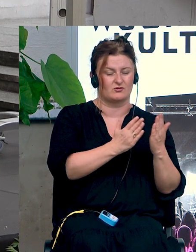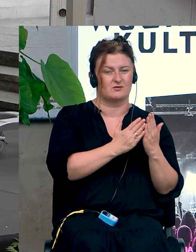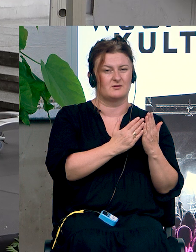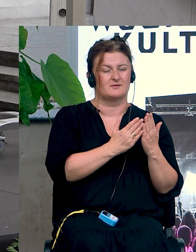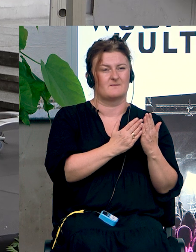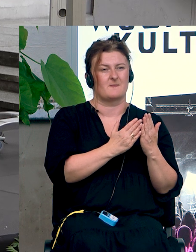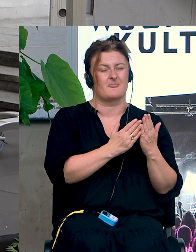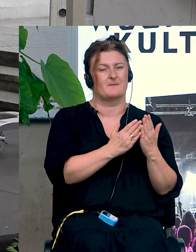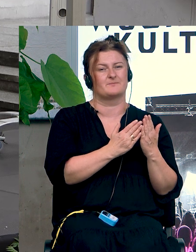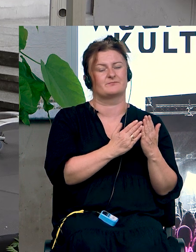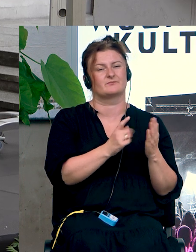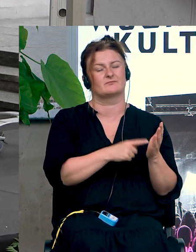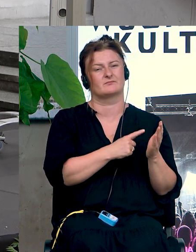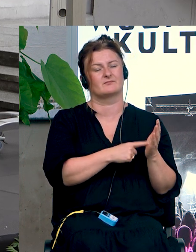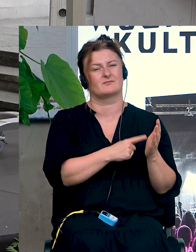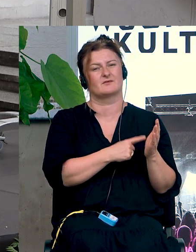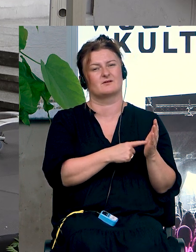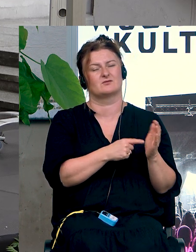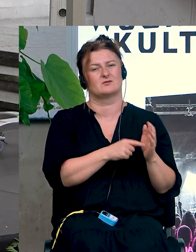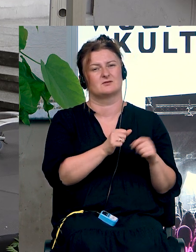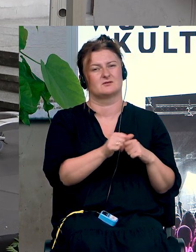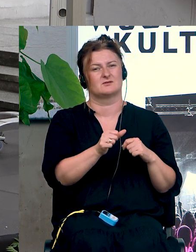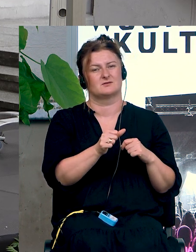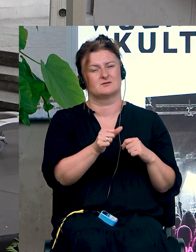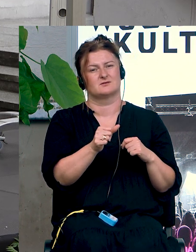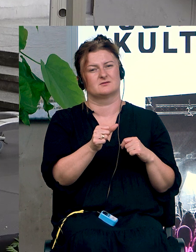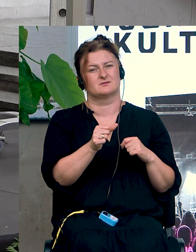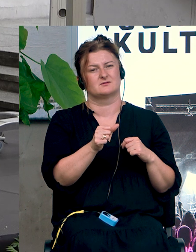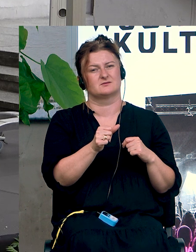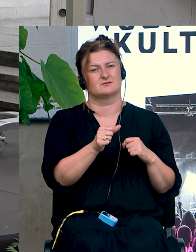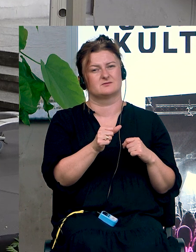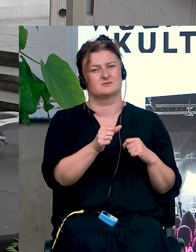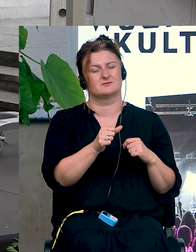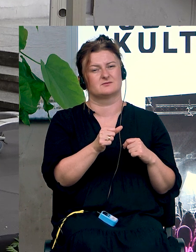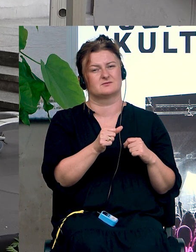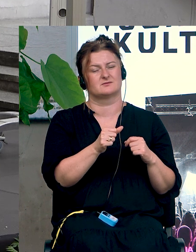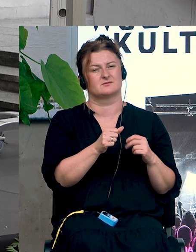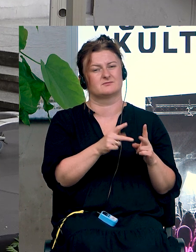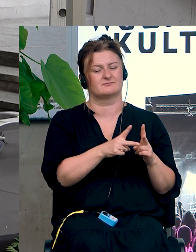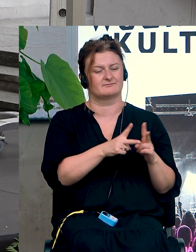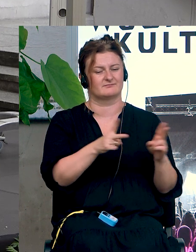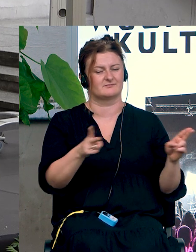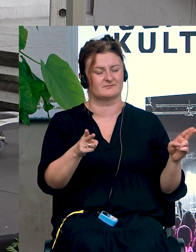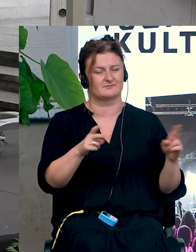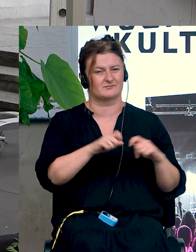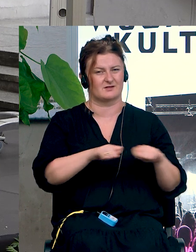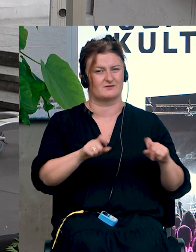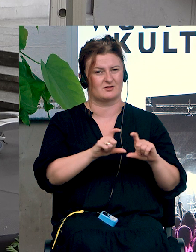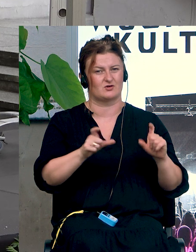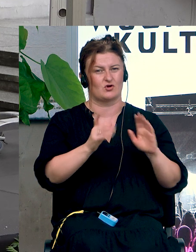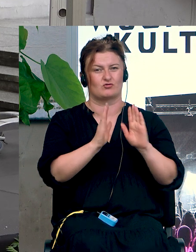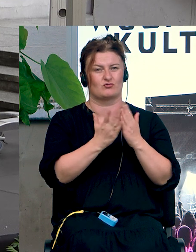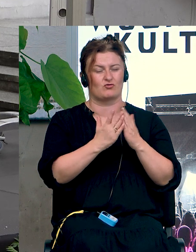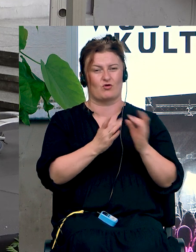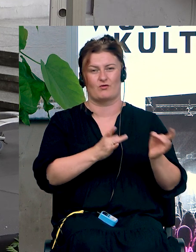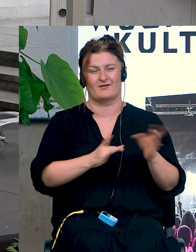часто дуже великий відрив у часі, тому що книжки не виходять в перекладі негайно. Переклад з української мови,